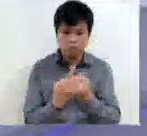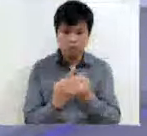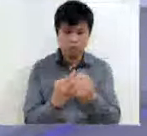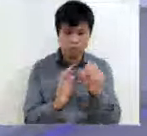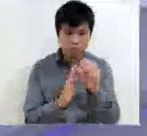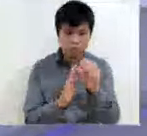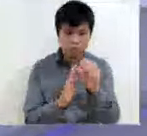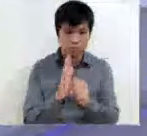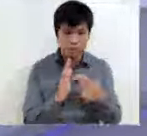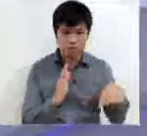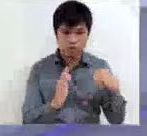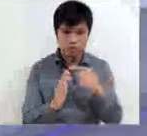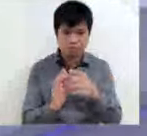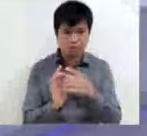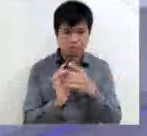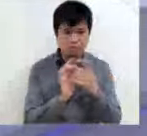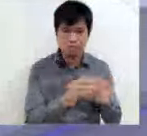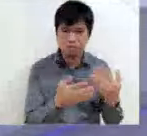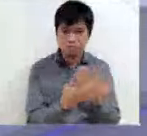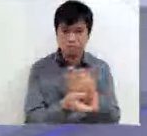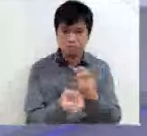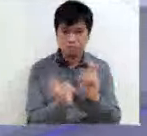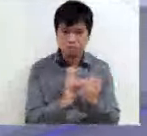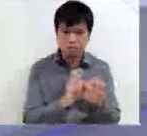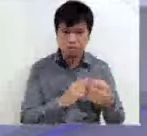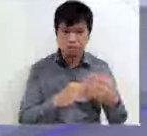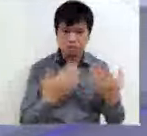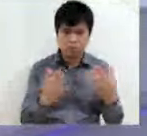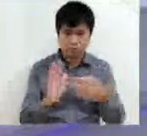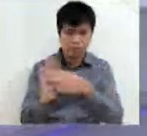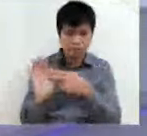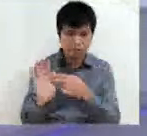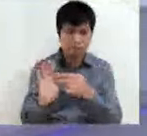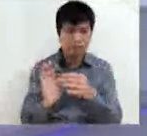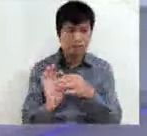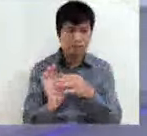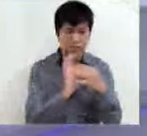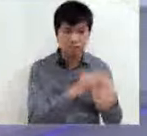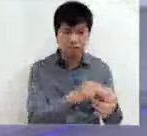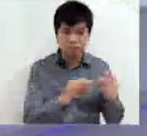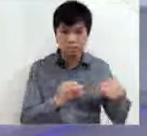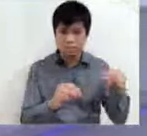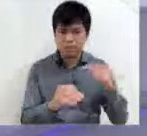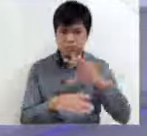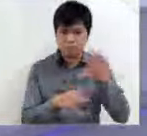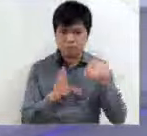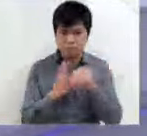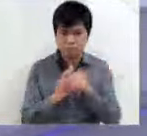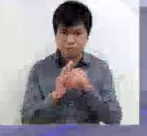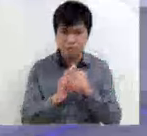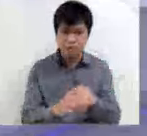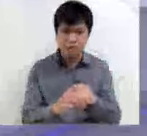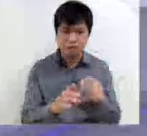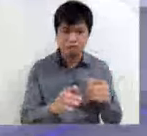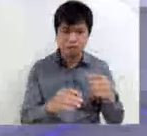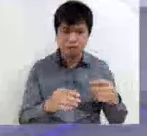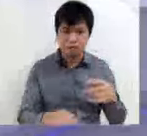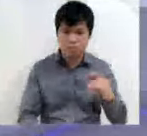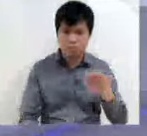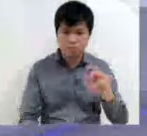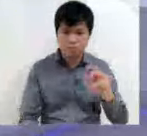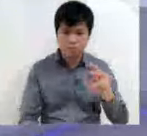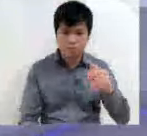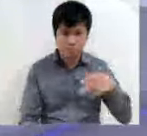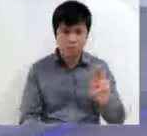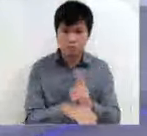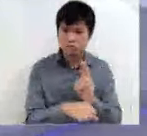bagong version ng no-label relationship. Nadyan din iyong prompt na madalas na ginagamit ngayon sa paggamit